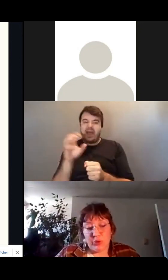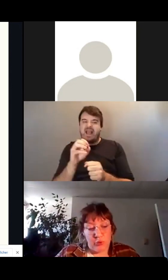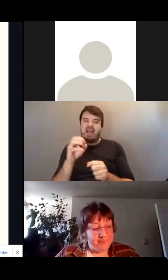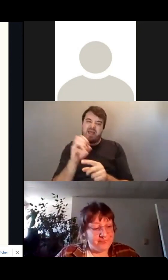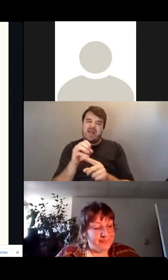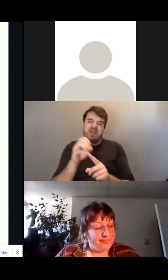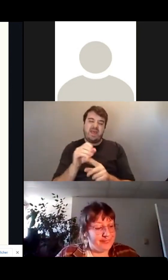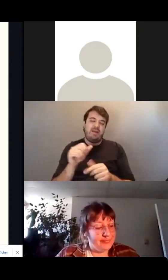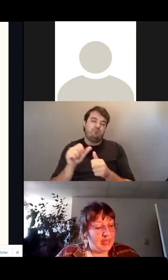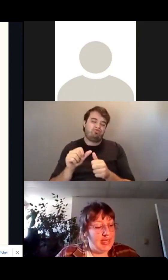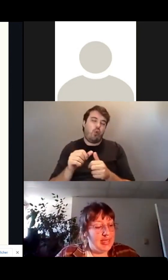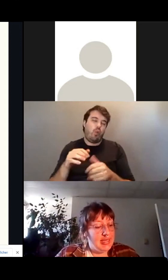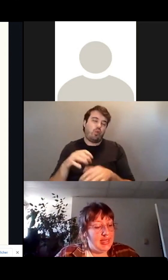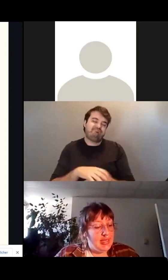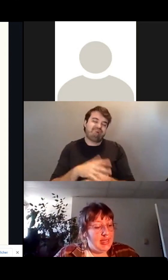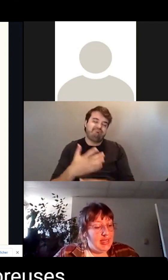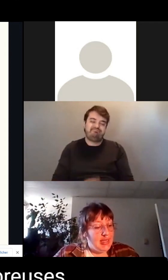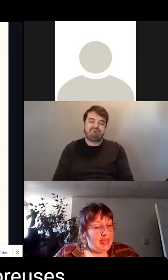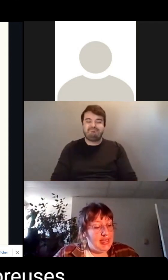des pucerons.